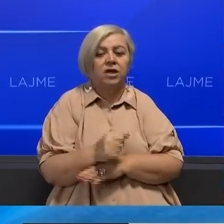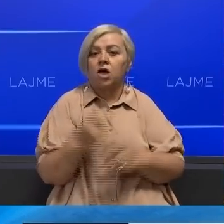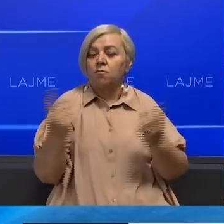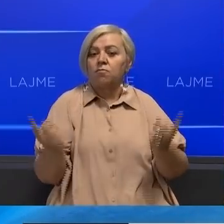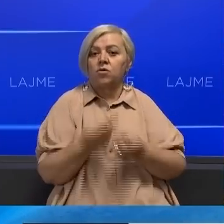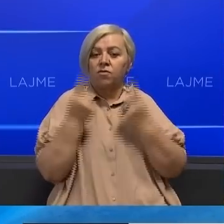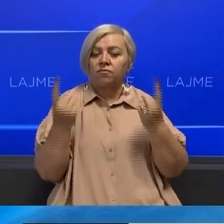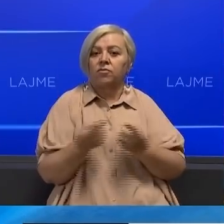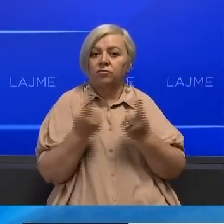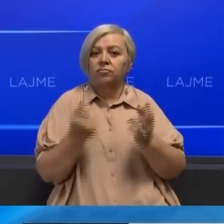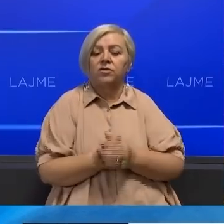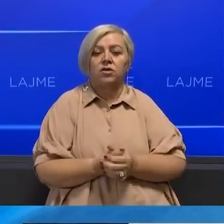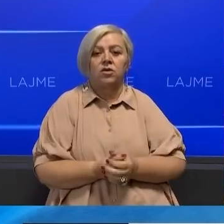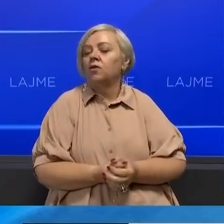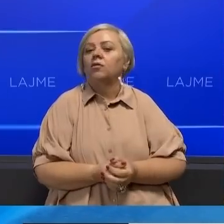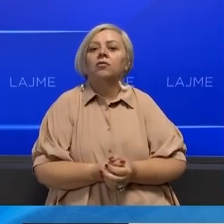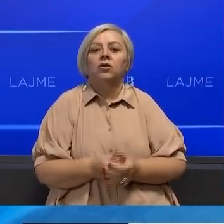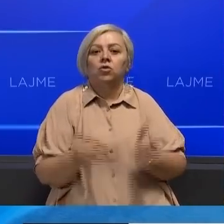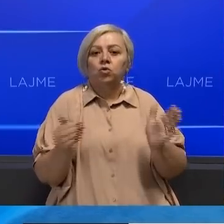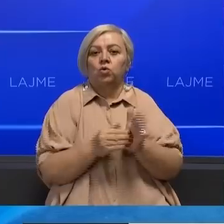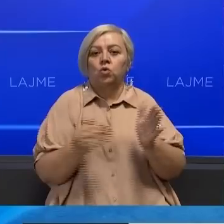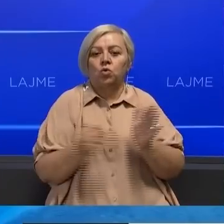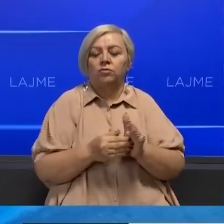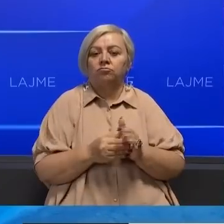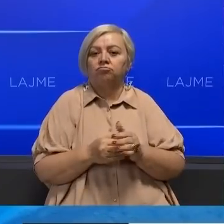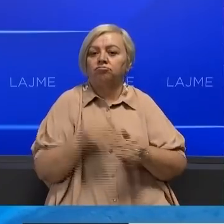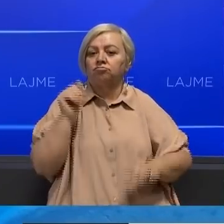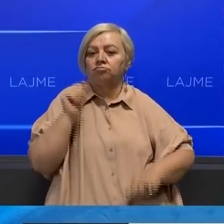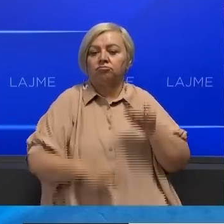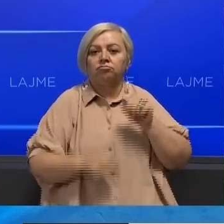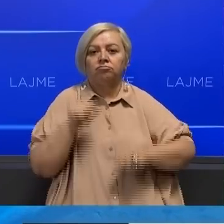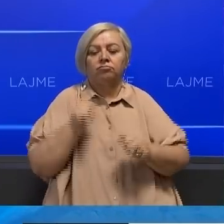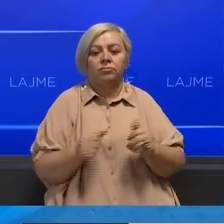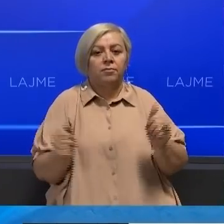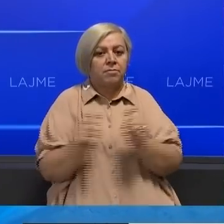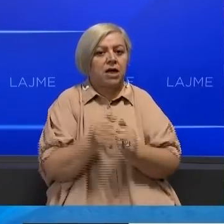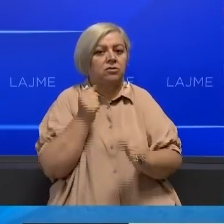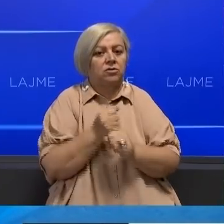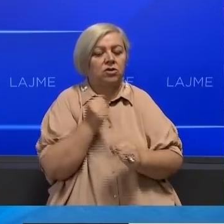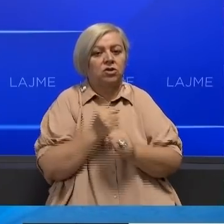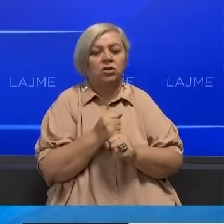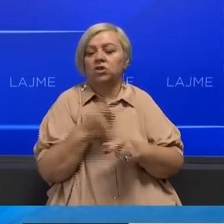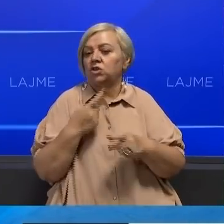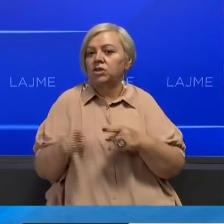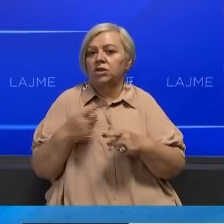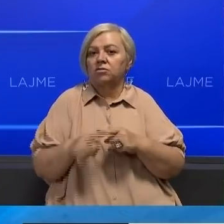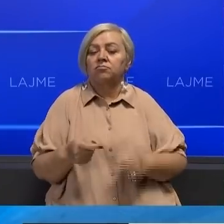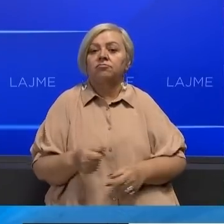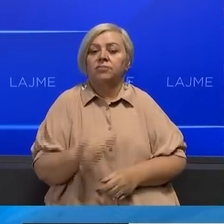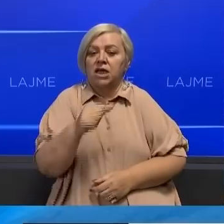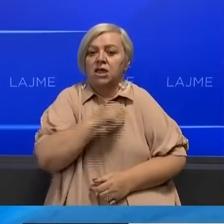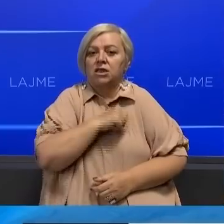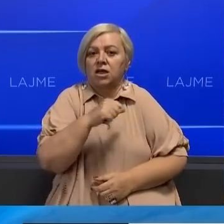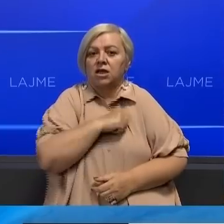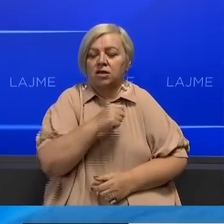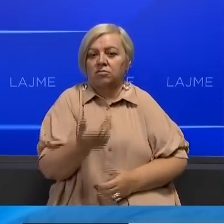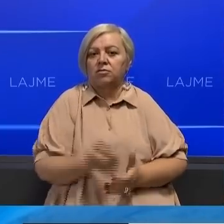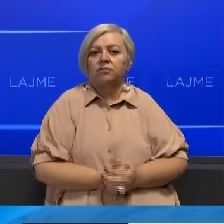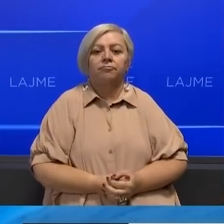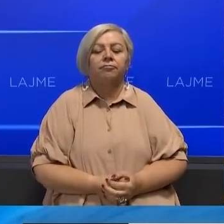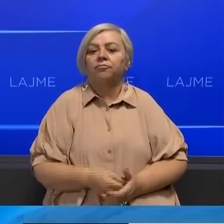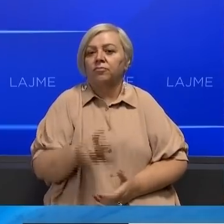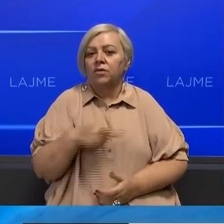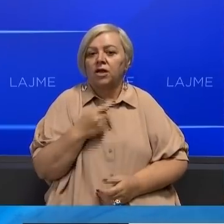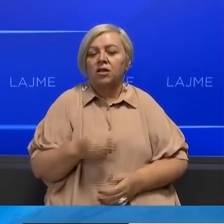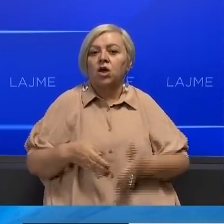promovuar dhe kultivuar nga shumica duhet të mbizotroj në angazhimin e përbashkët për çështje që shkojnë përtej interesave partijake